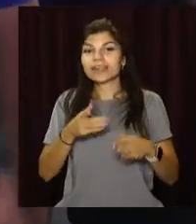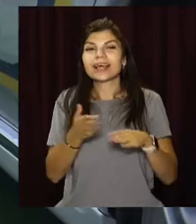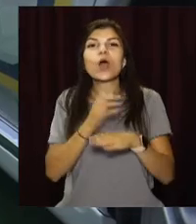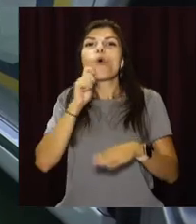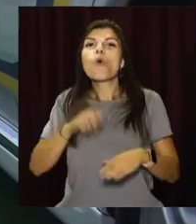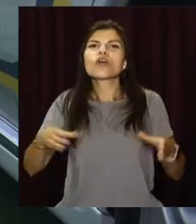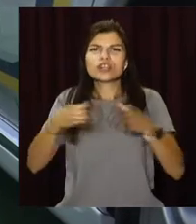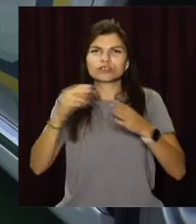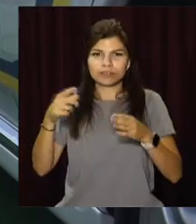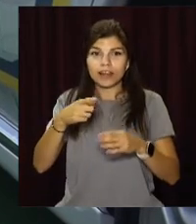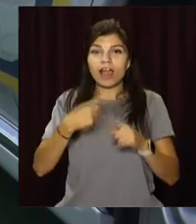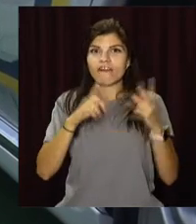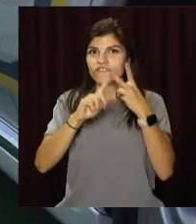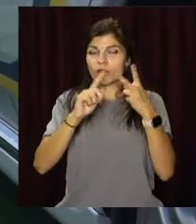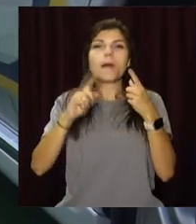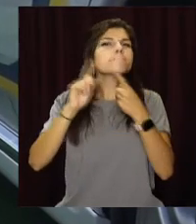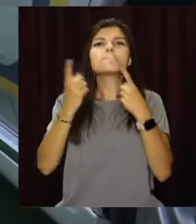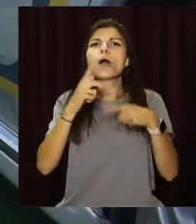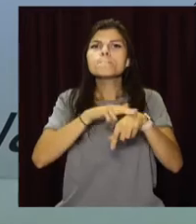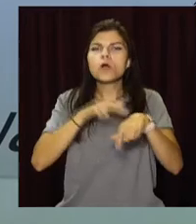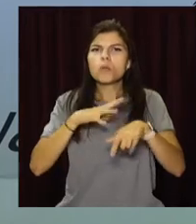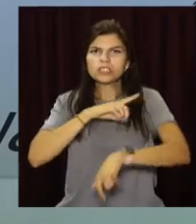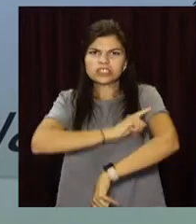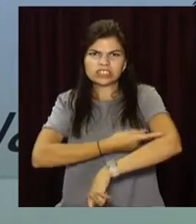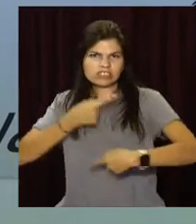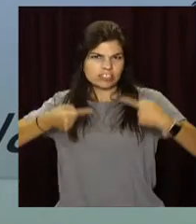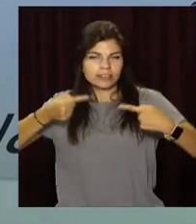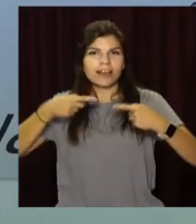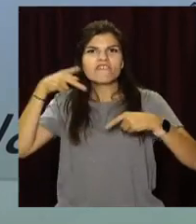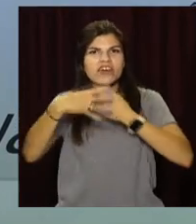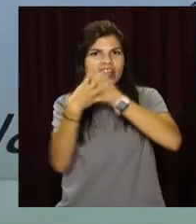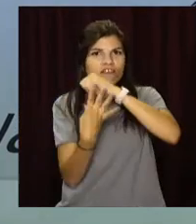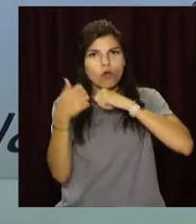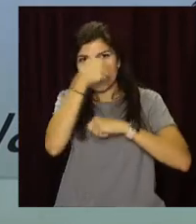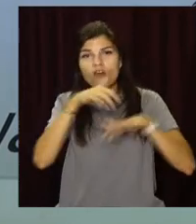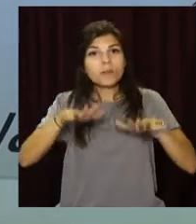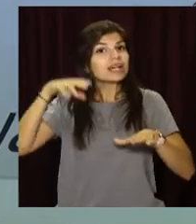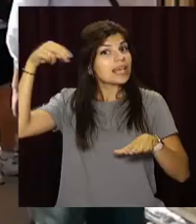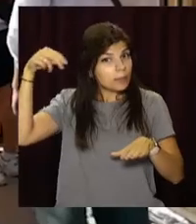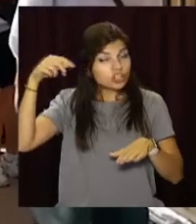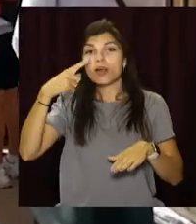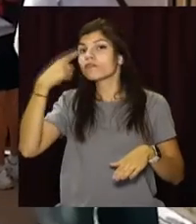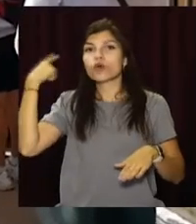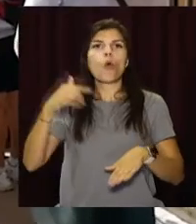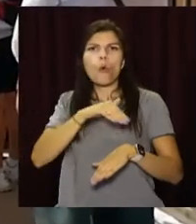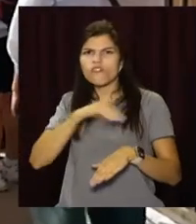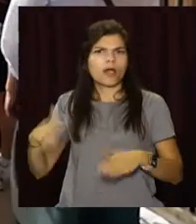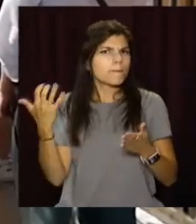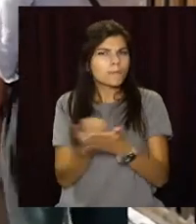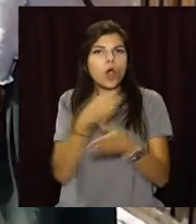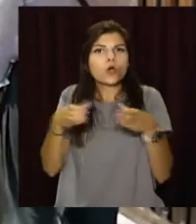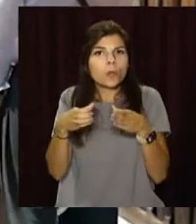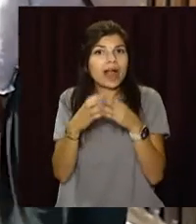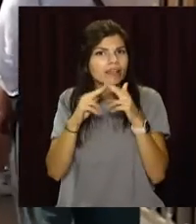доволі. Чемпіонат зі стронгмену серед українських поліцейських пройшов вдруге. Перші патрульні помірялися силами у 2019